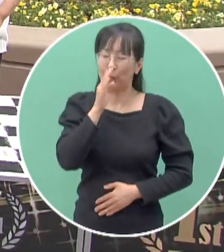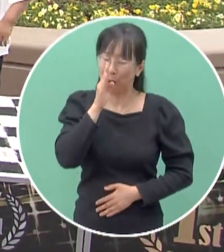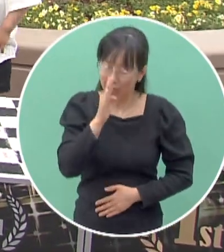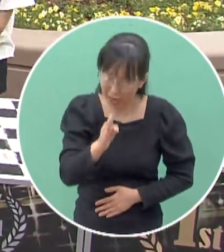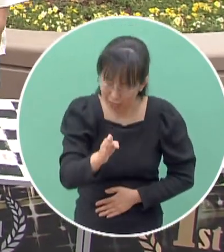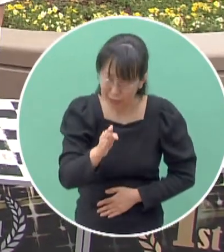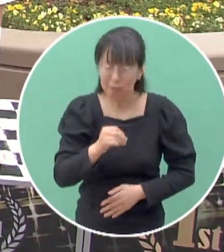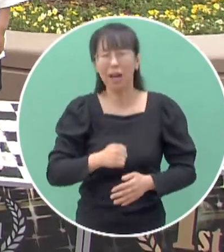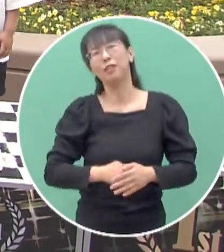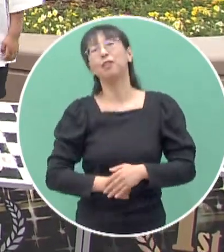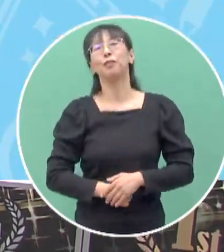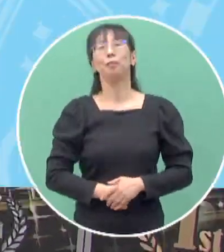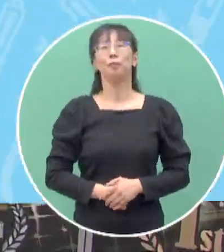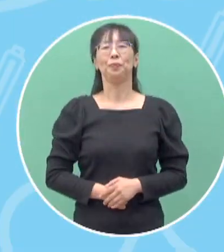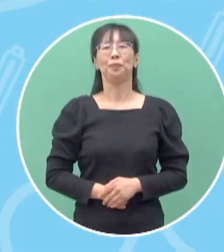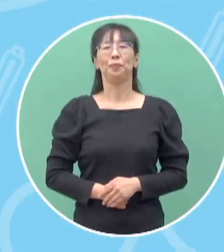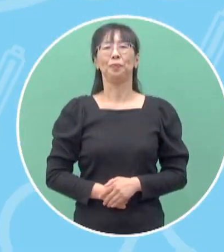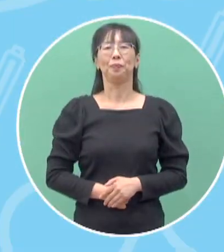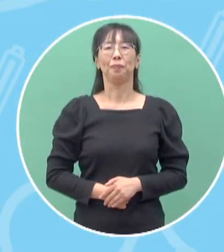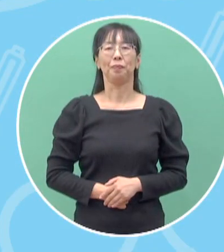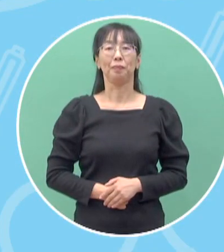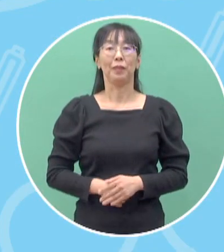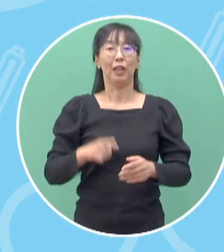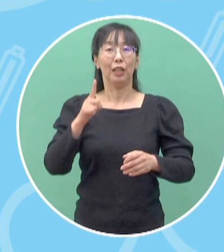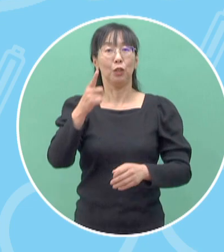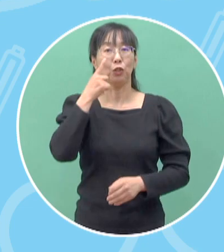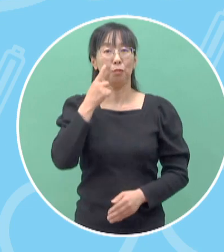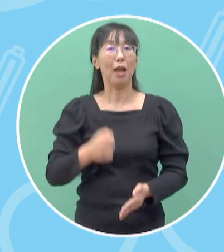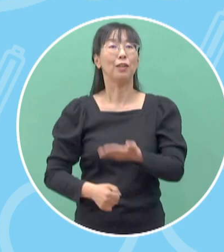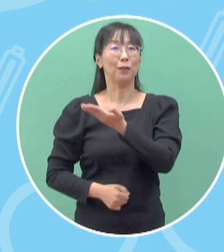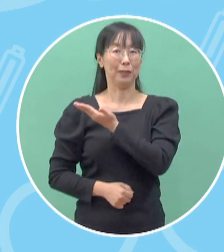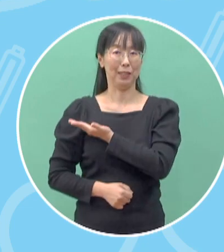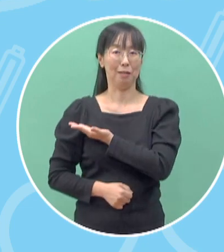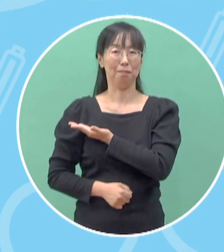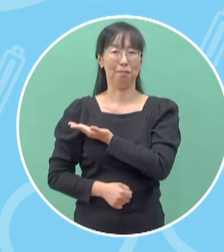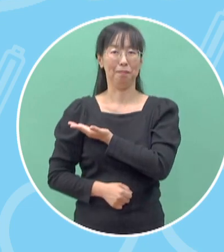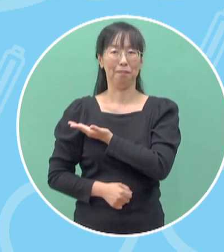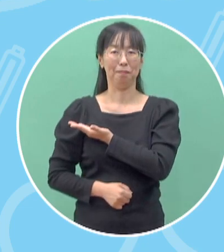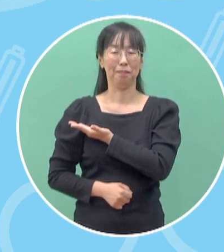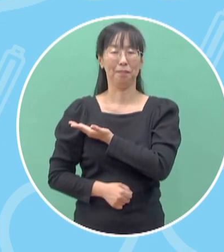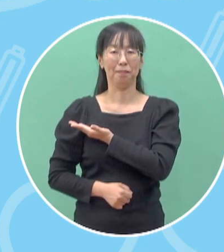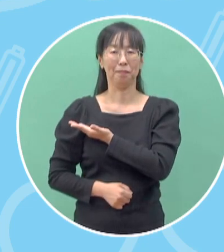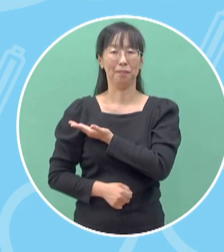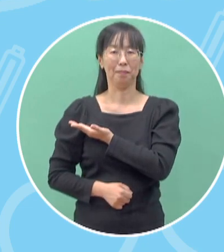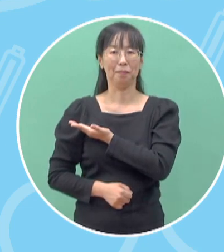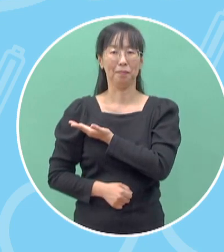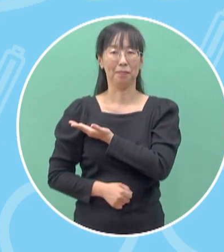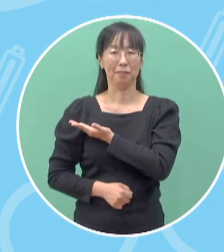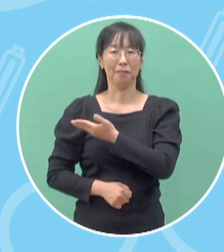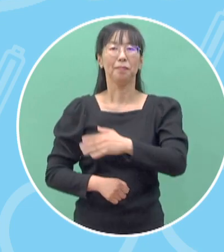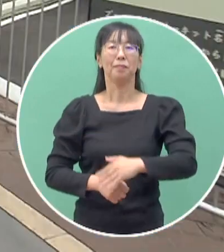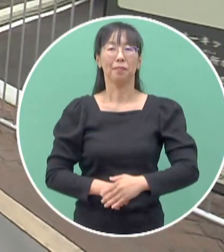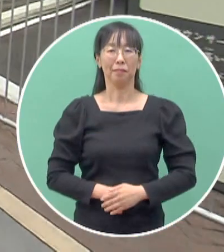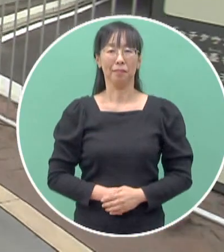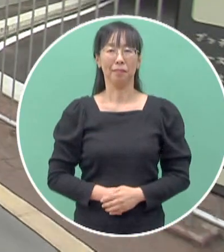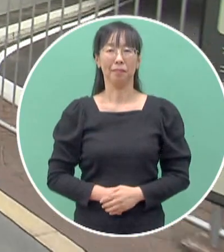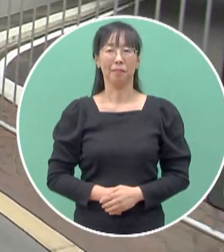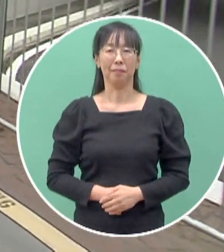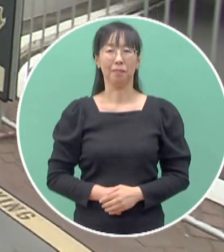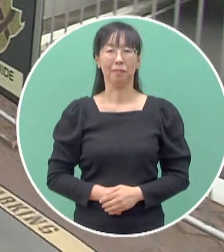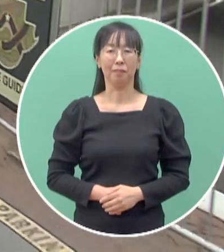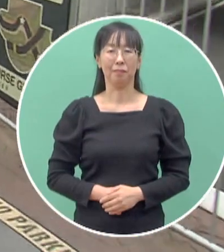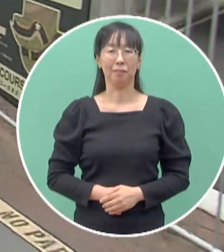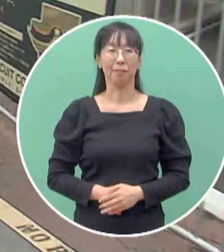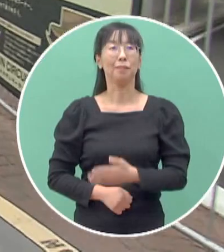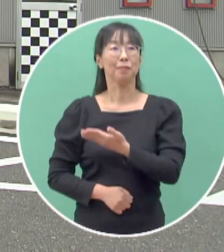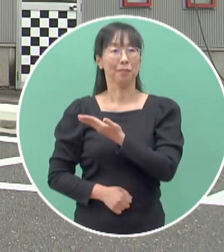。 ありがとう。 まずは子どもが運転、レーシングカーでタイムアタック。 こちらがプ